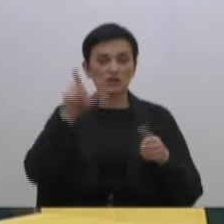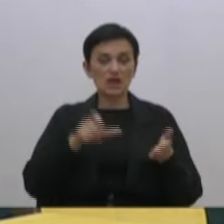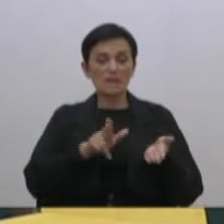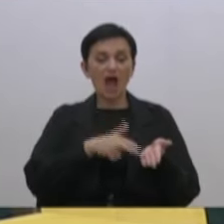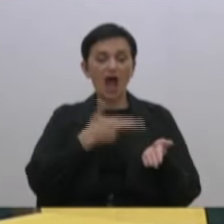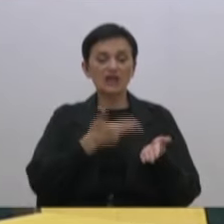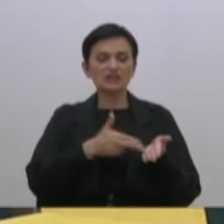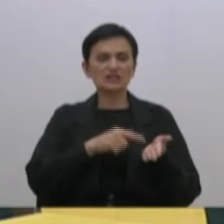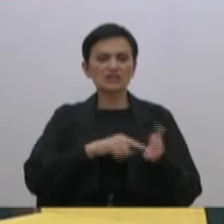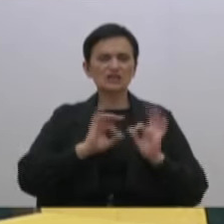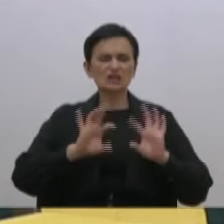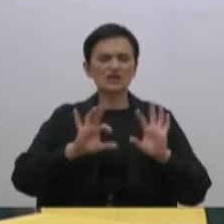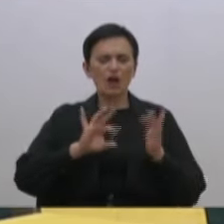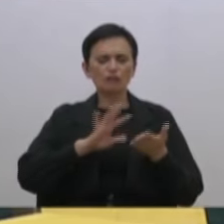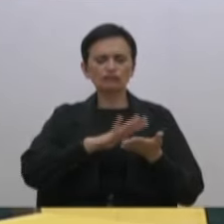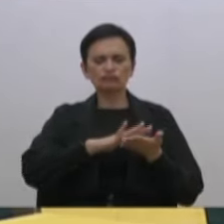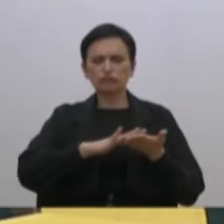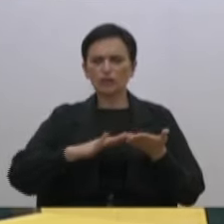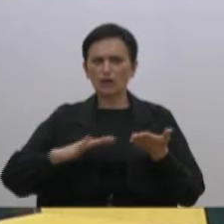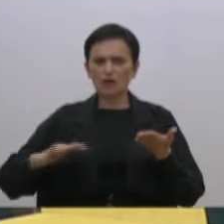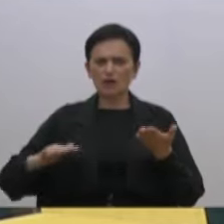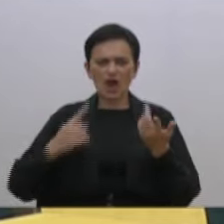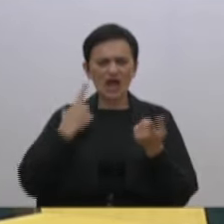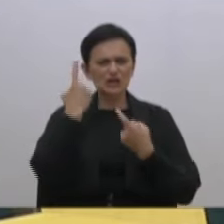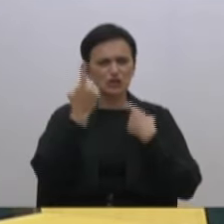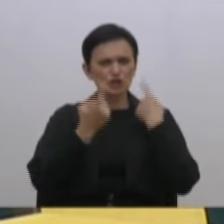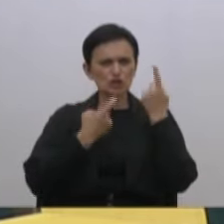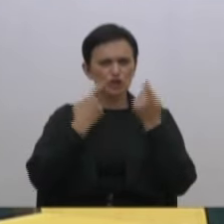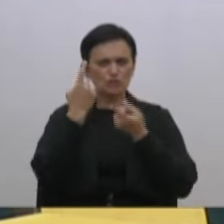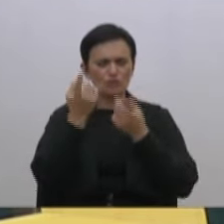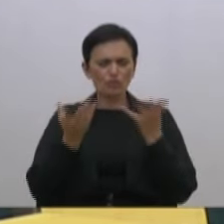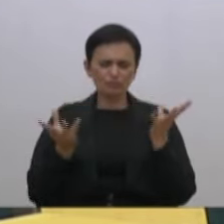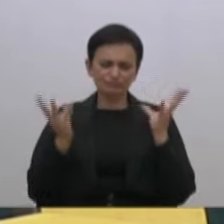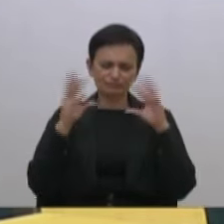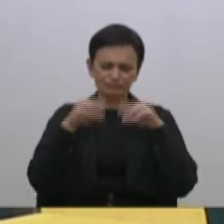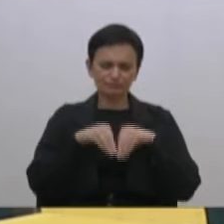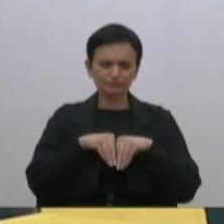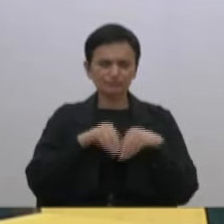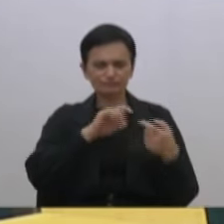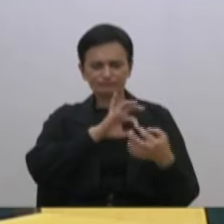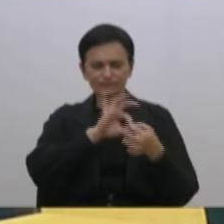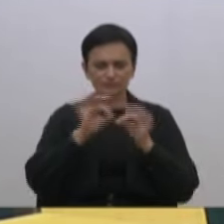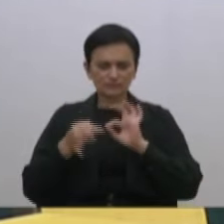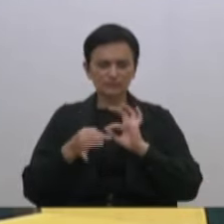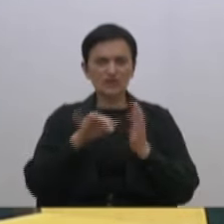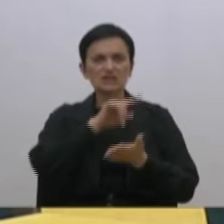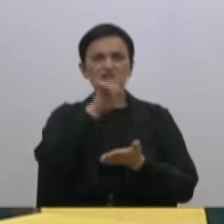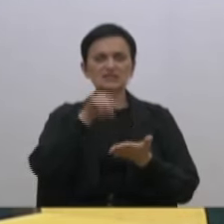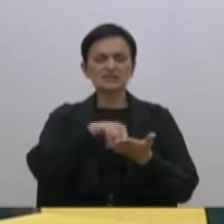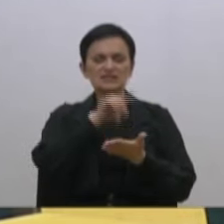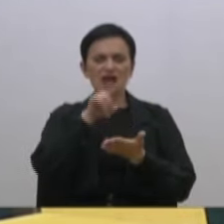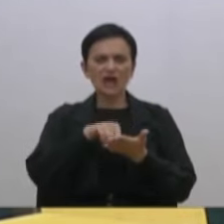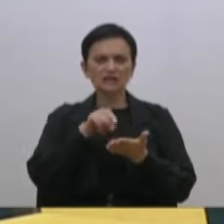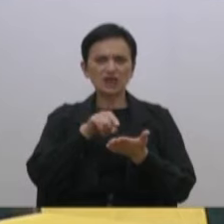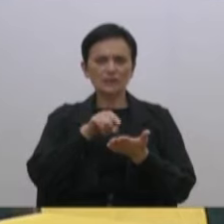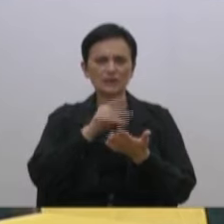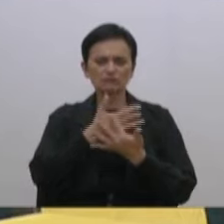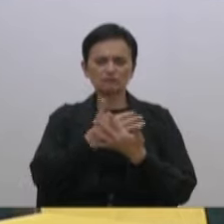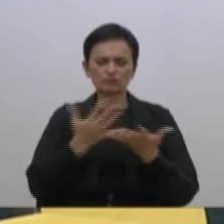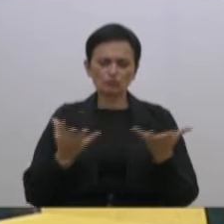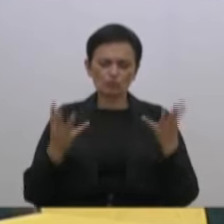უფრო ხანგრძლივი, მით უფრო ინფორმაციულად დატვირთული და საკითხებით მოცული არის.